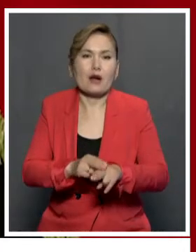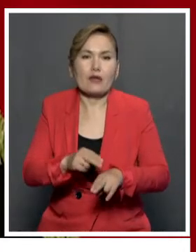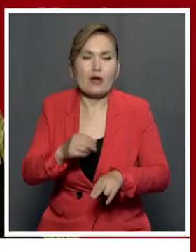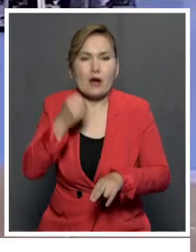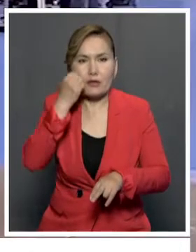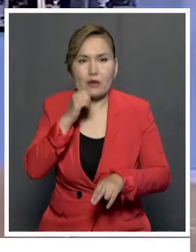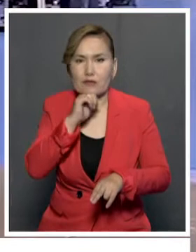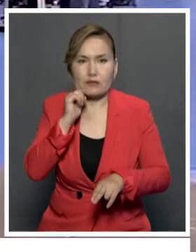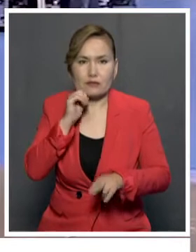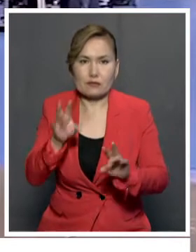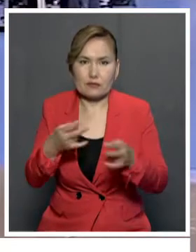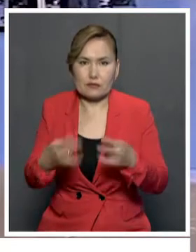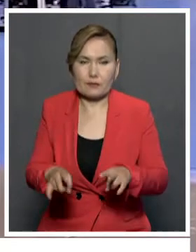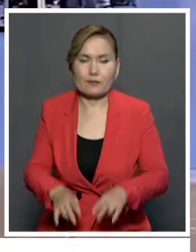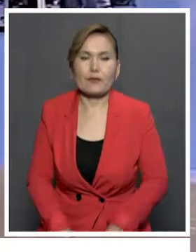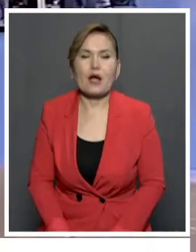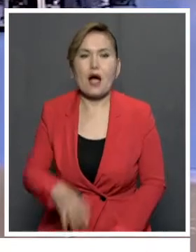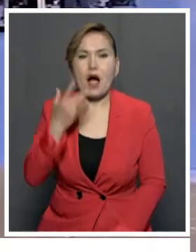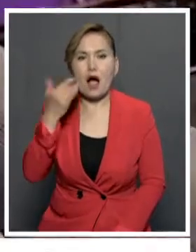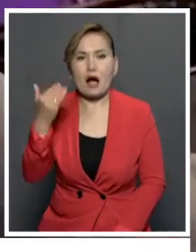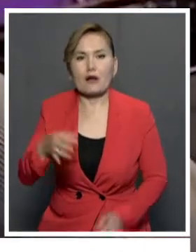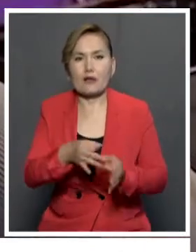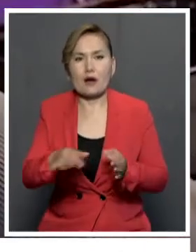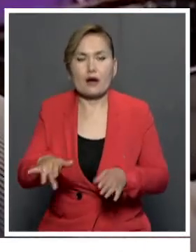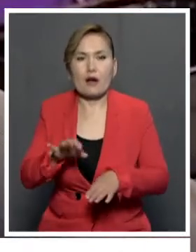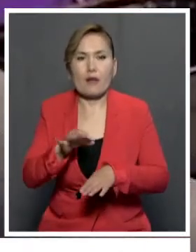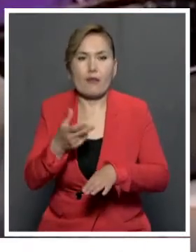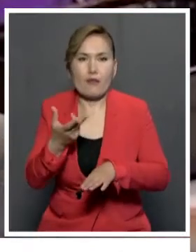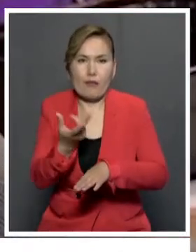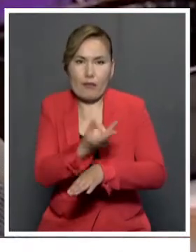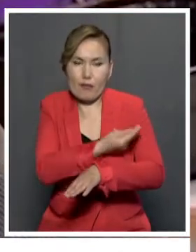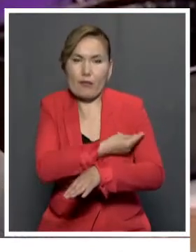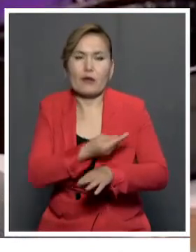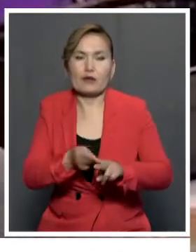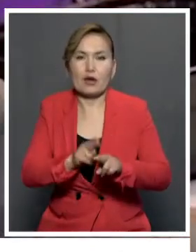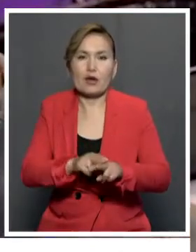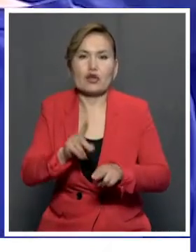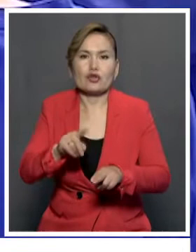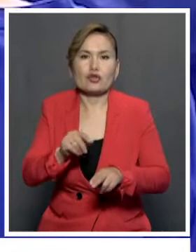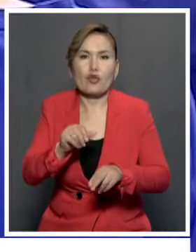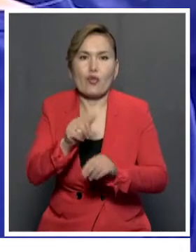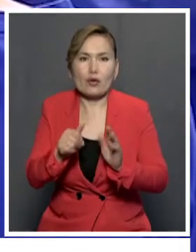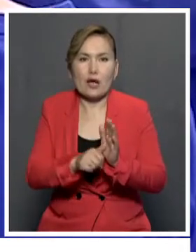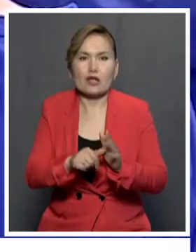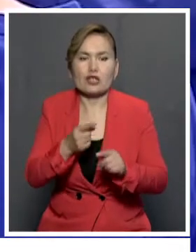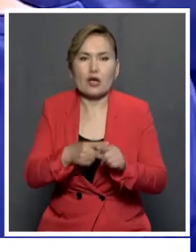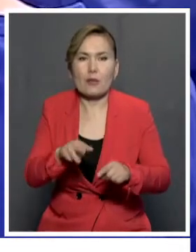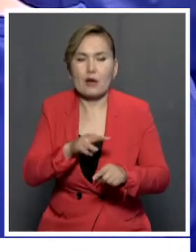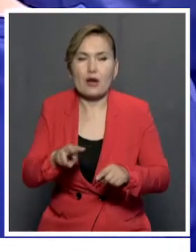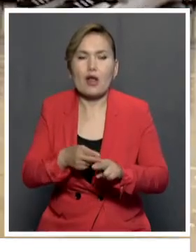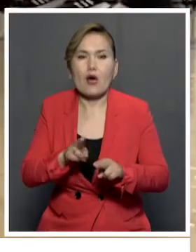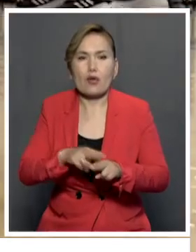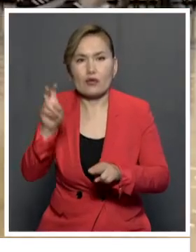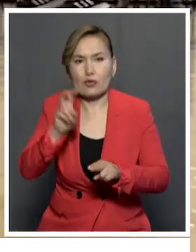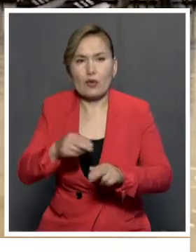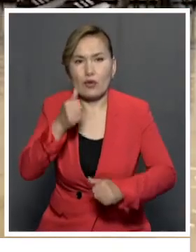мүмкін. Ал ақшын Калифорния штатында вакцина алғандар арасында 116,5 миллион долларды құрайтын 30 ойын атылып